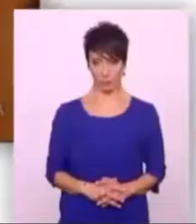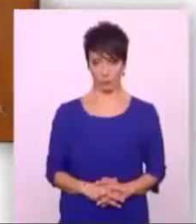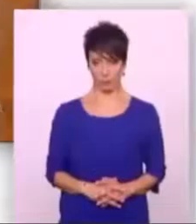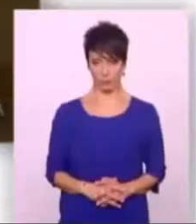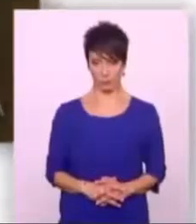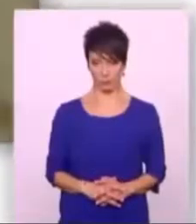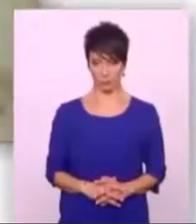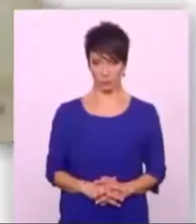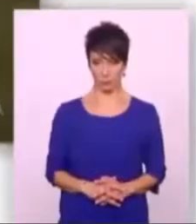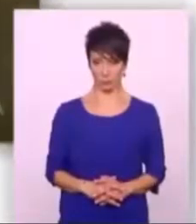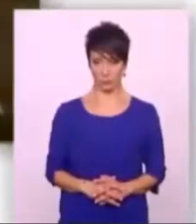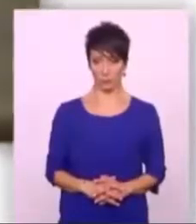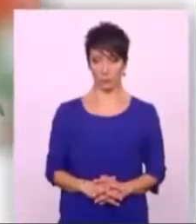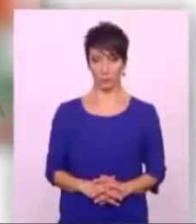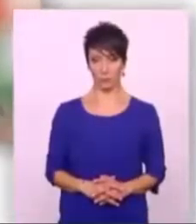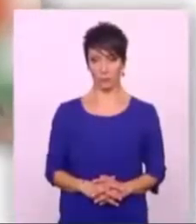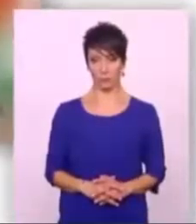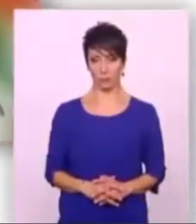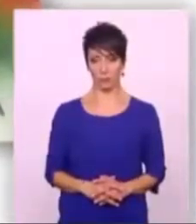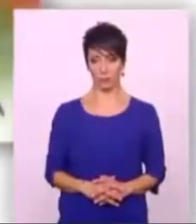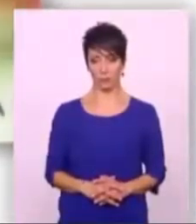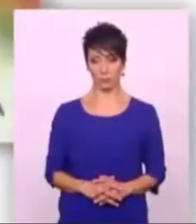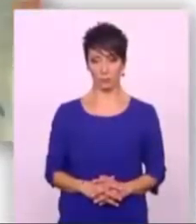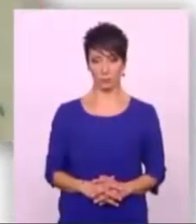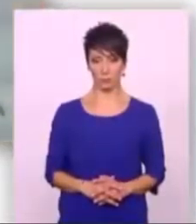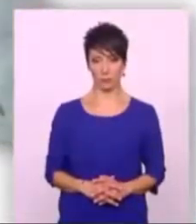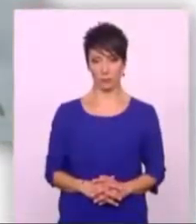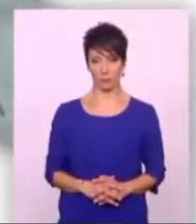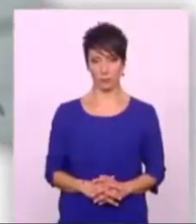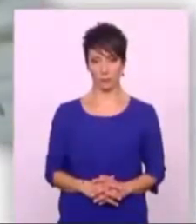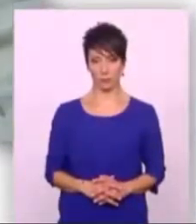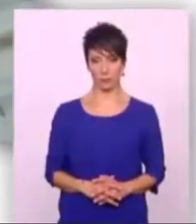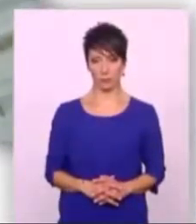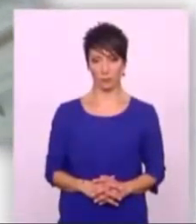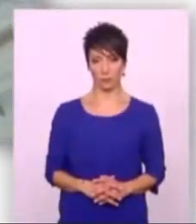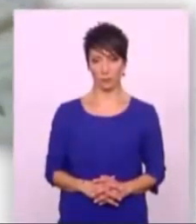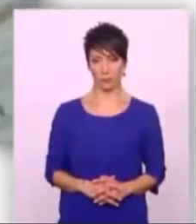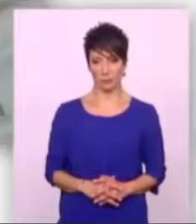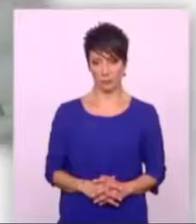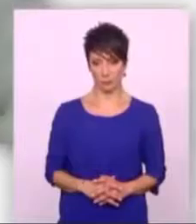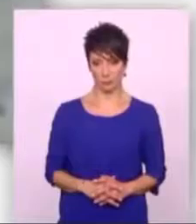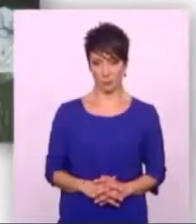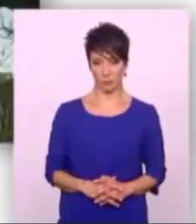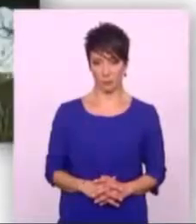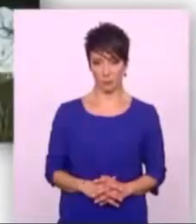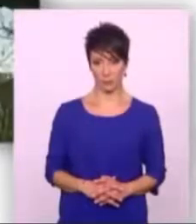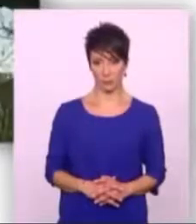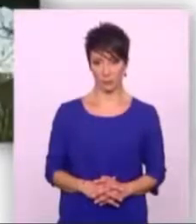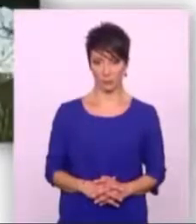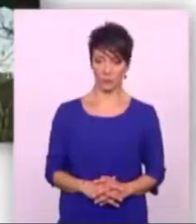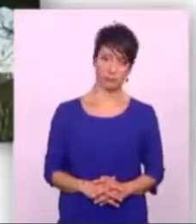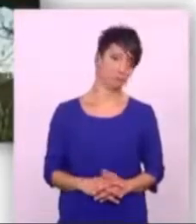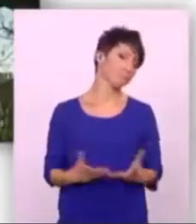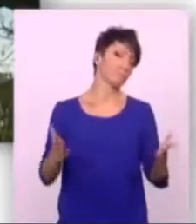χτες και αύριο το τώρα.